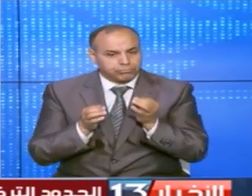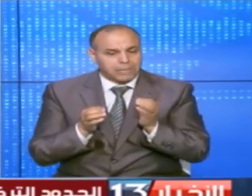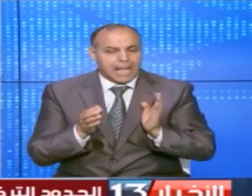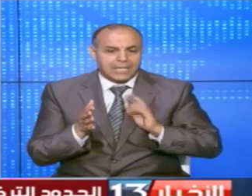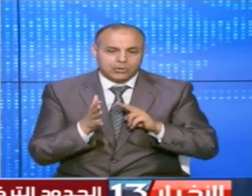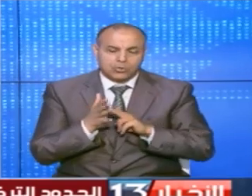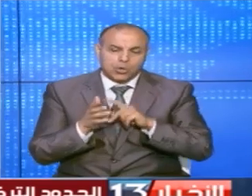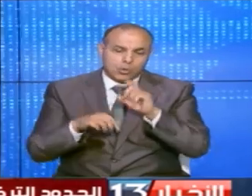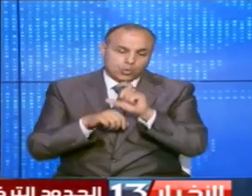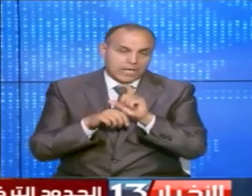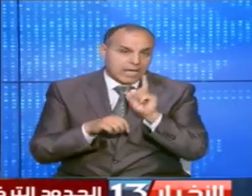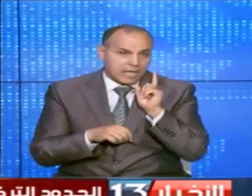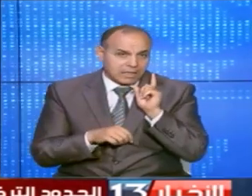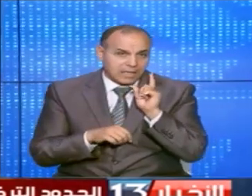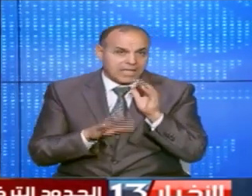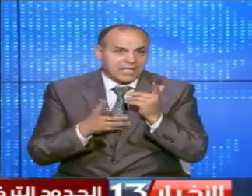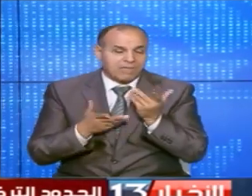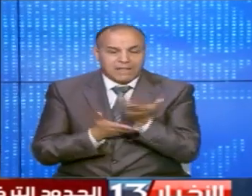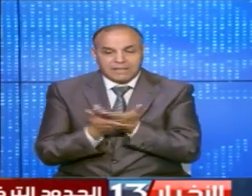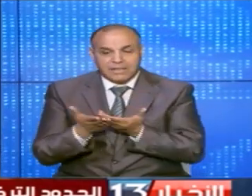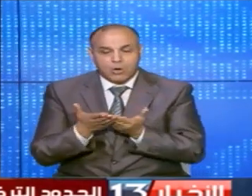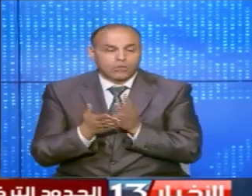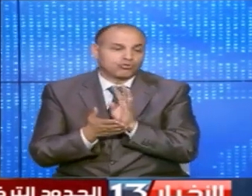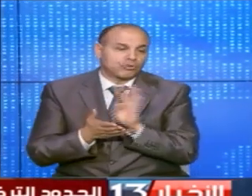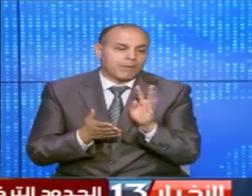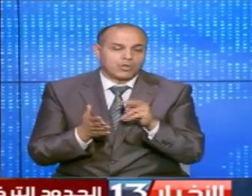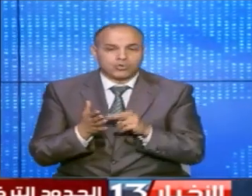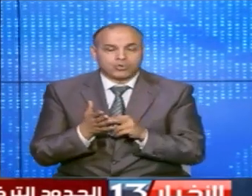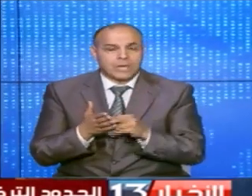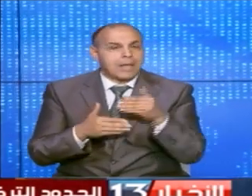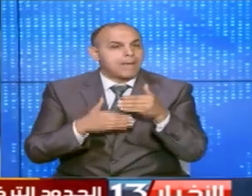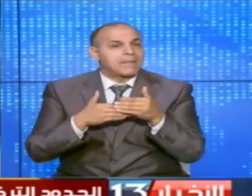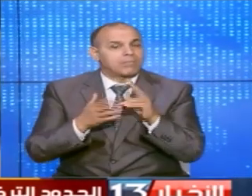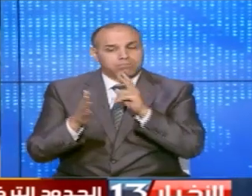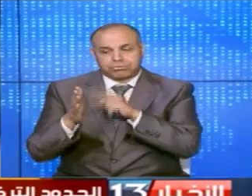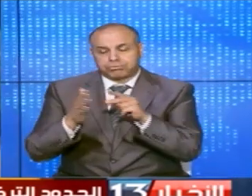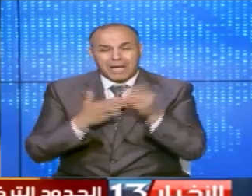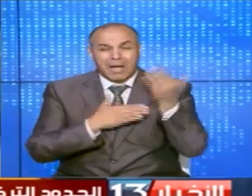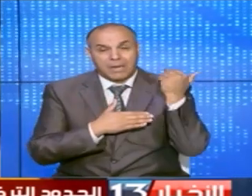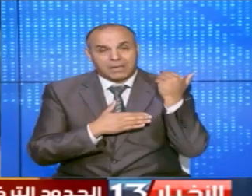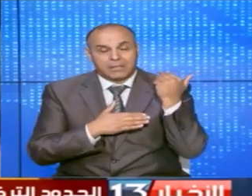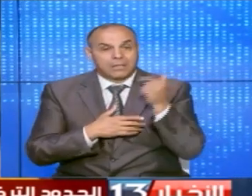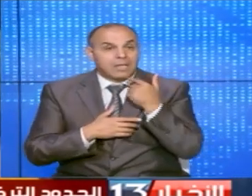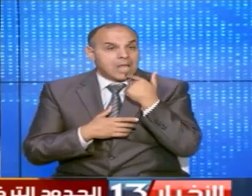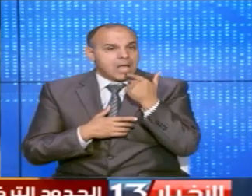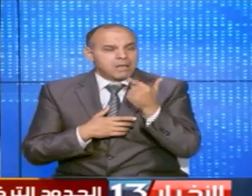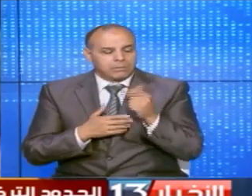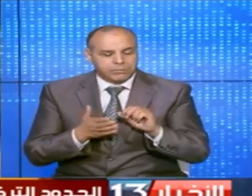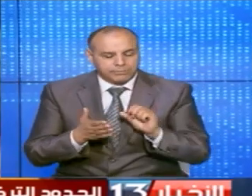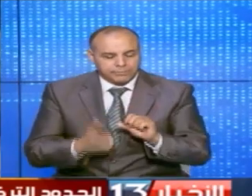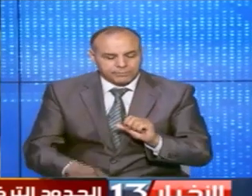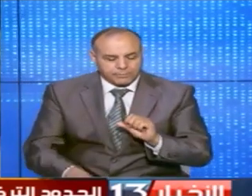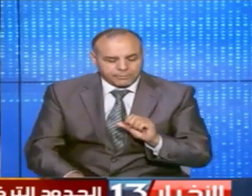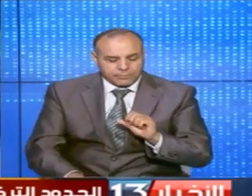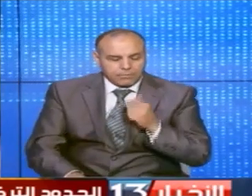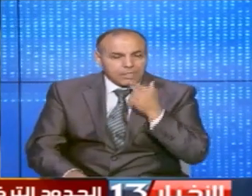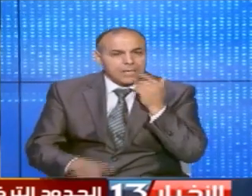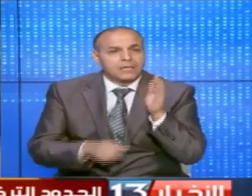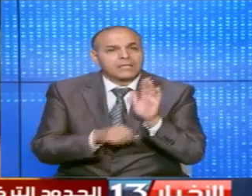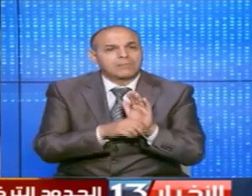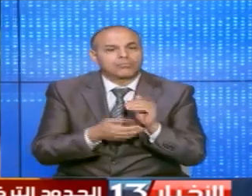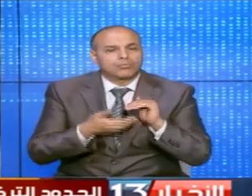والتركيه كيفيه التعاون في شمال سوريا بناءا على اتفاق ابناء وعبرت موسكو عن استعدادها لتقديم